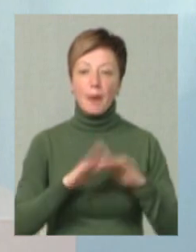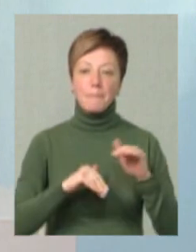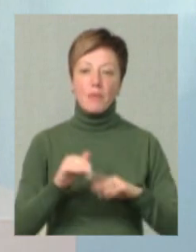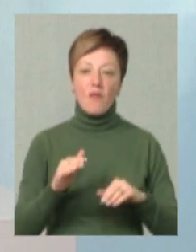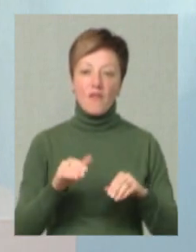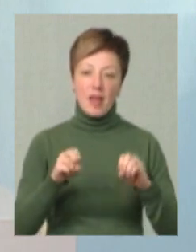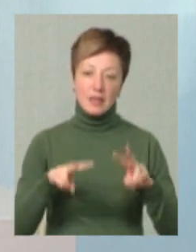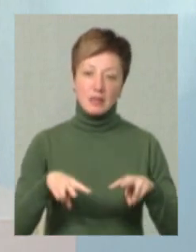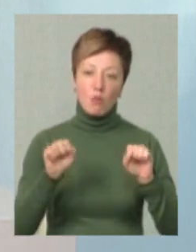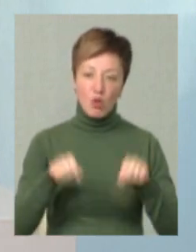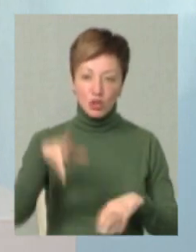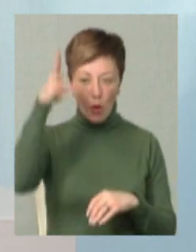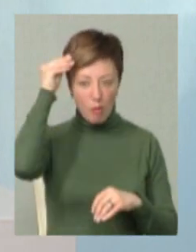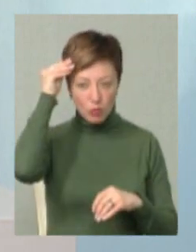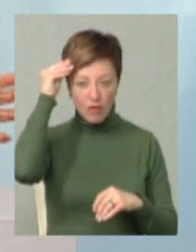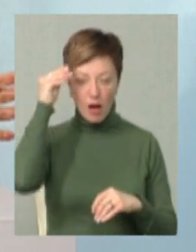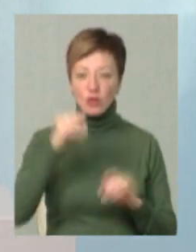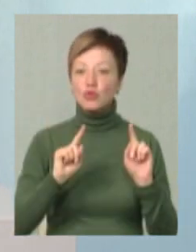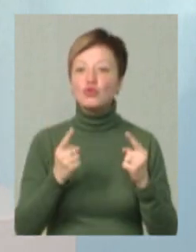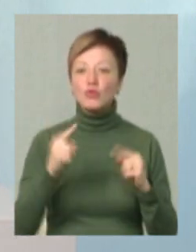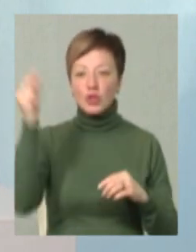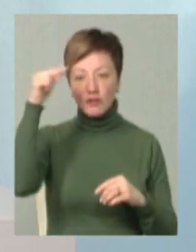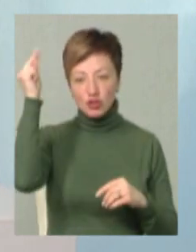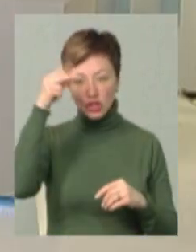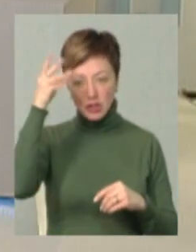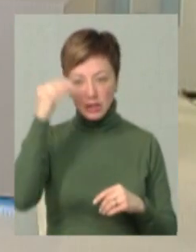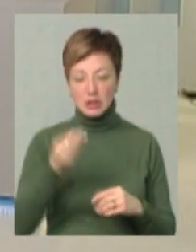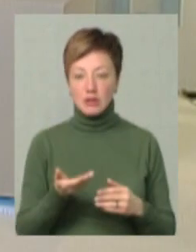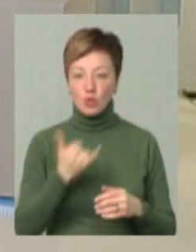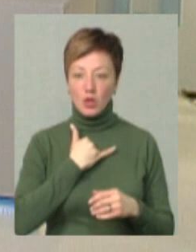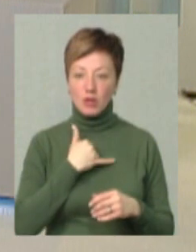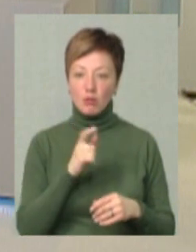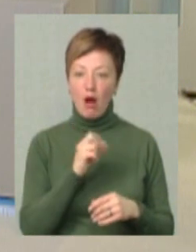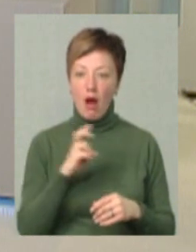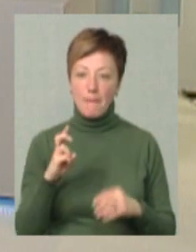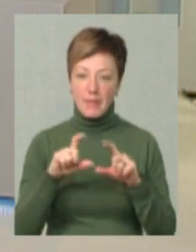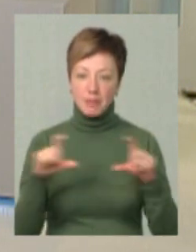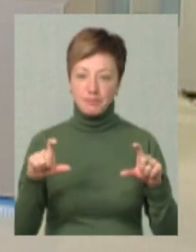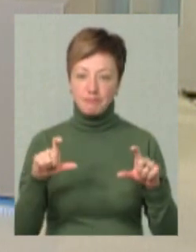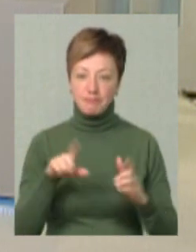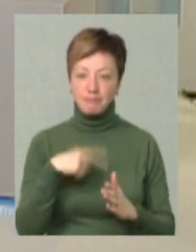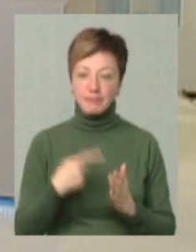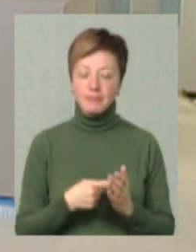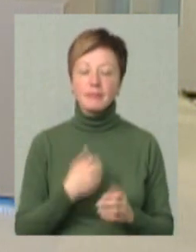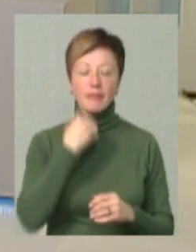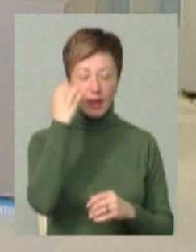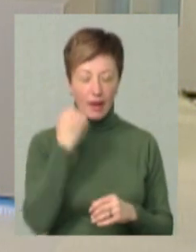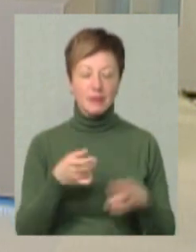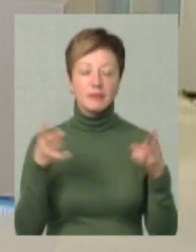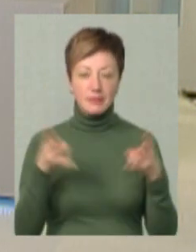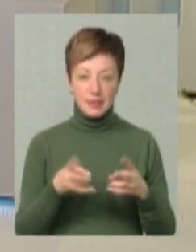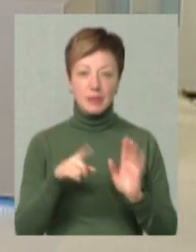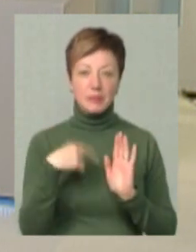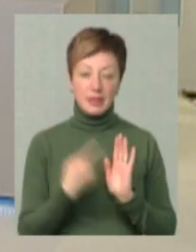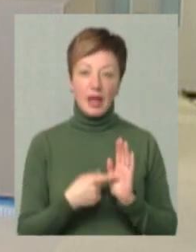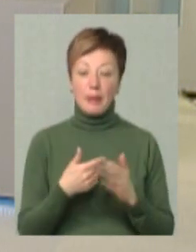професії можна опанувати, чому навчитися у нашому хабі? Дякую, це дуже слушне